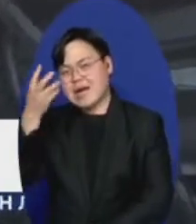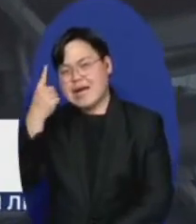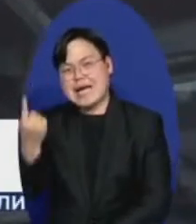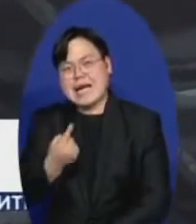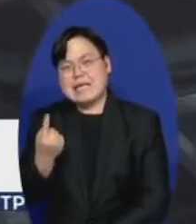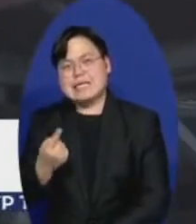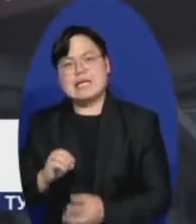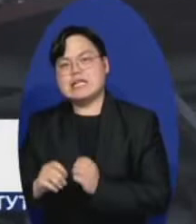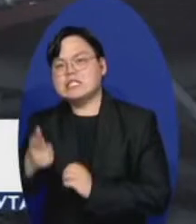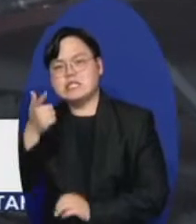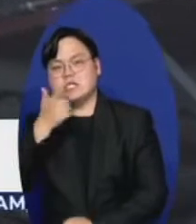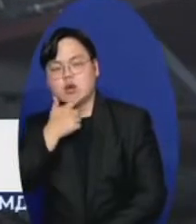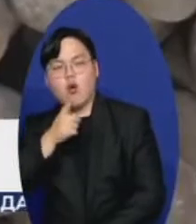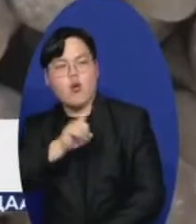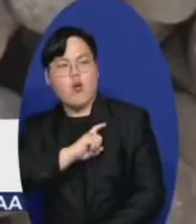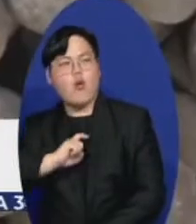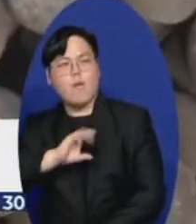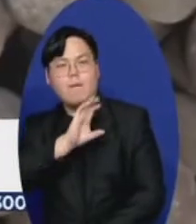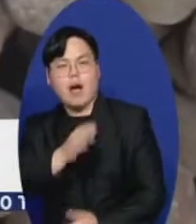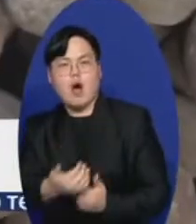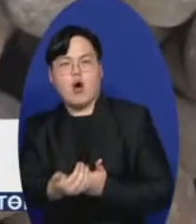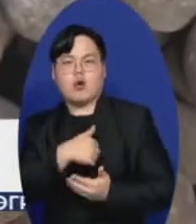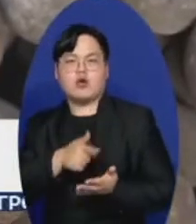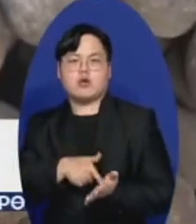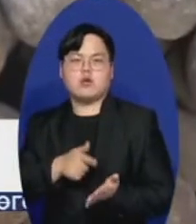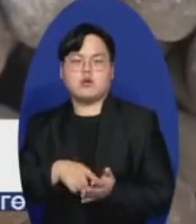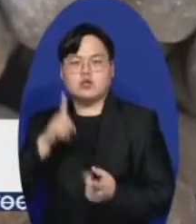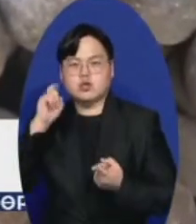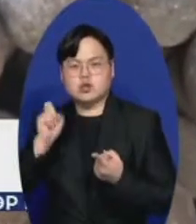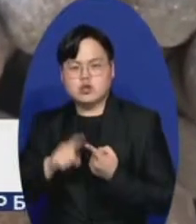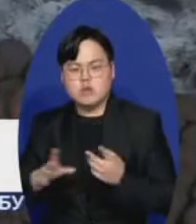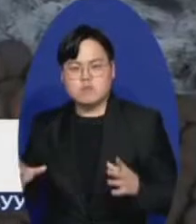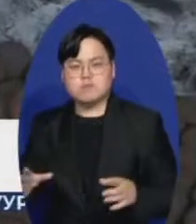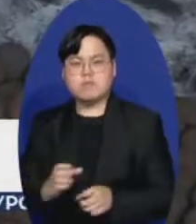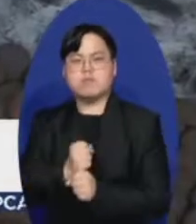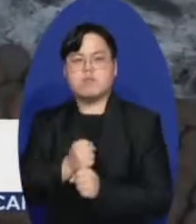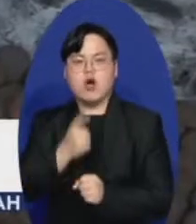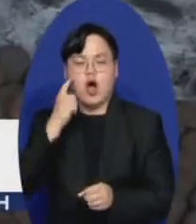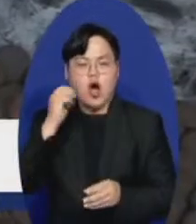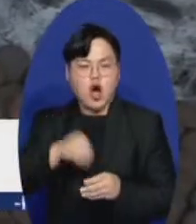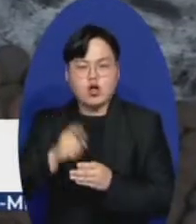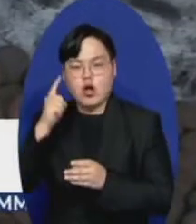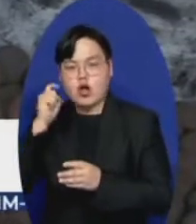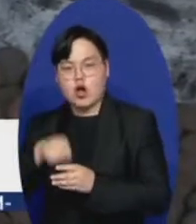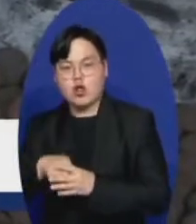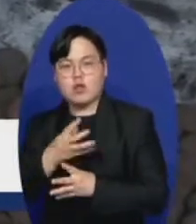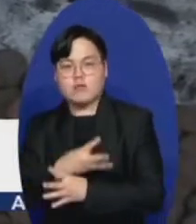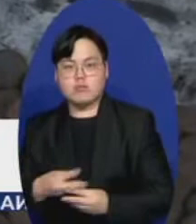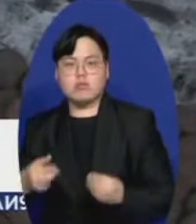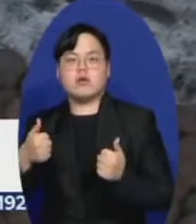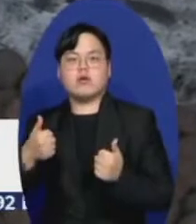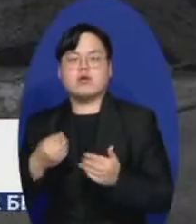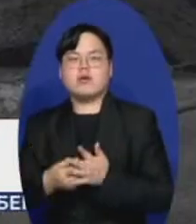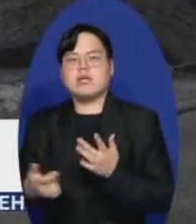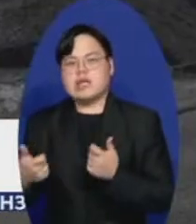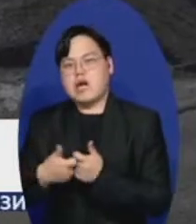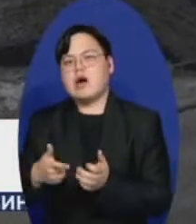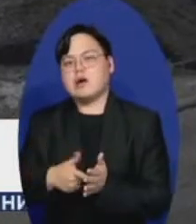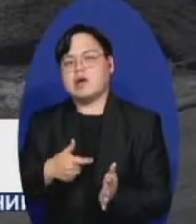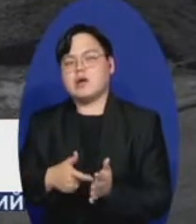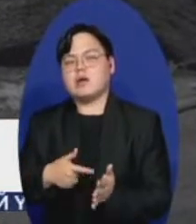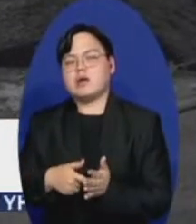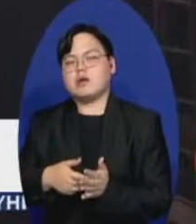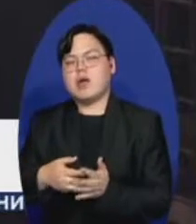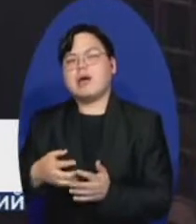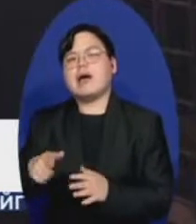чадахгүй. Хувийн өвчлөлийн оролцоо зайлшгүй чухал. Тиймээс зорилгоо нэгтгэж ойлголтоо нэг долгион дээр тааруулах нь чухал байгаа гэдгээ төрийн өмчийн